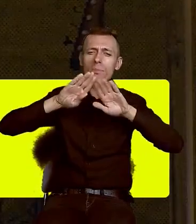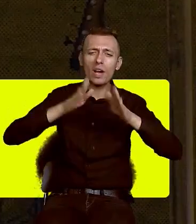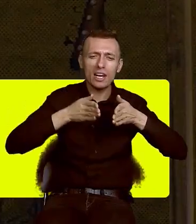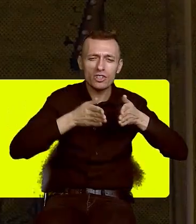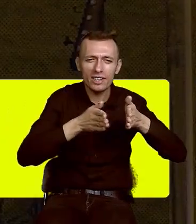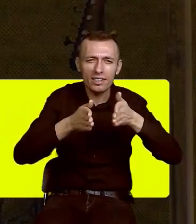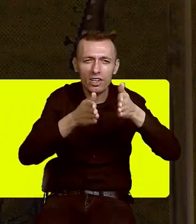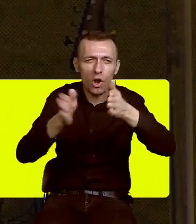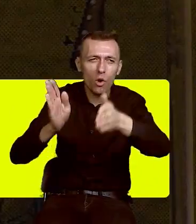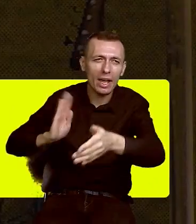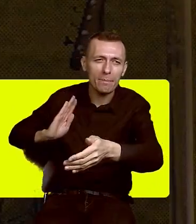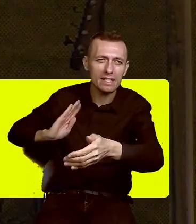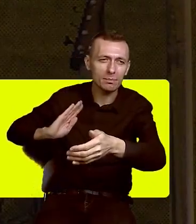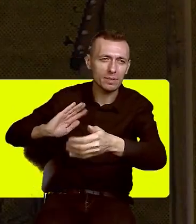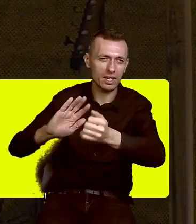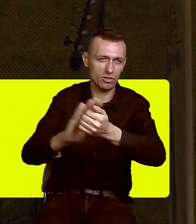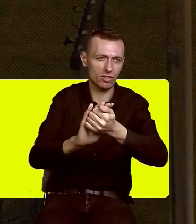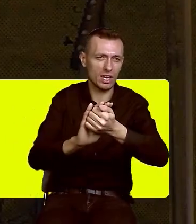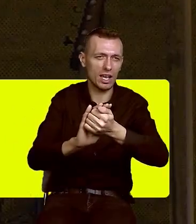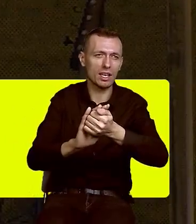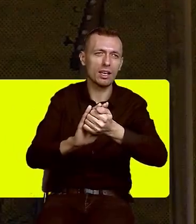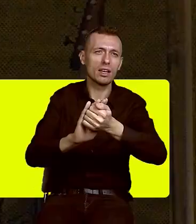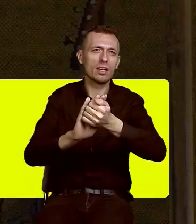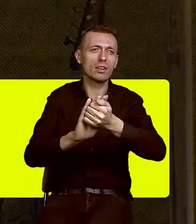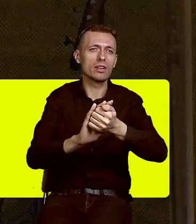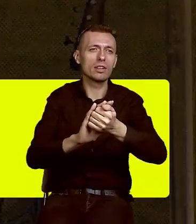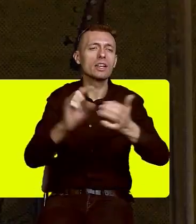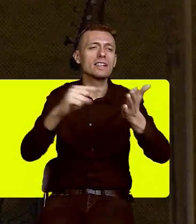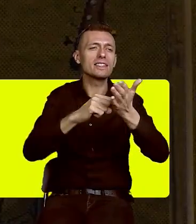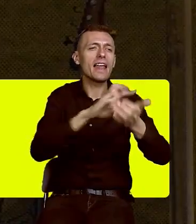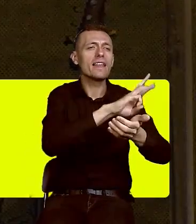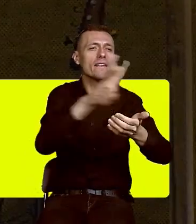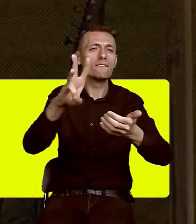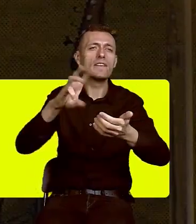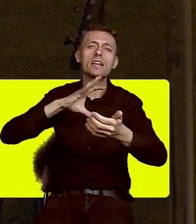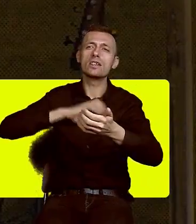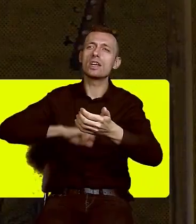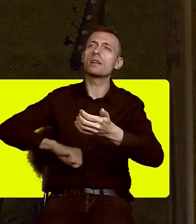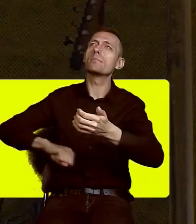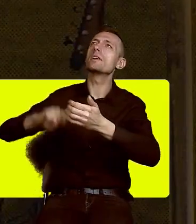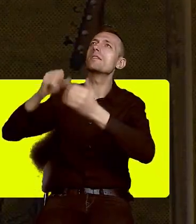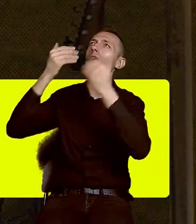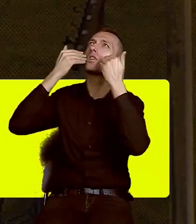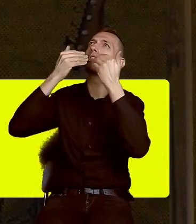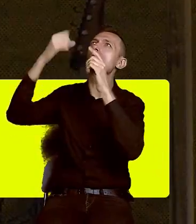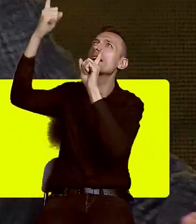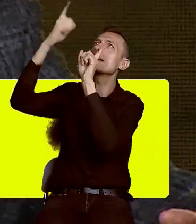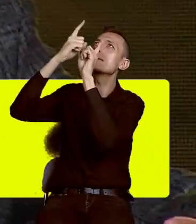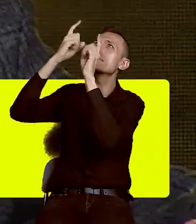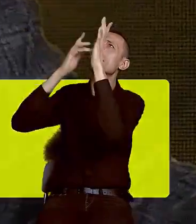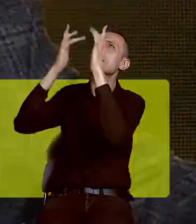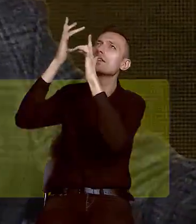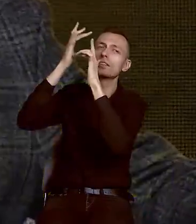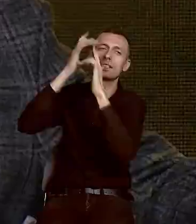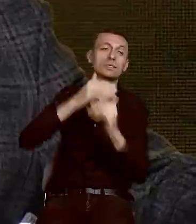byśmy mogli wytrwać w Chrystusie, a lud Boży powinien powiedzieć amen. I Panie, dzisiaj, gdy posyłasz